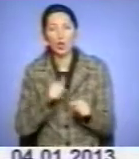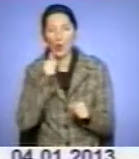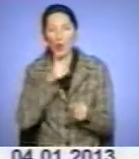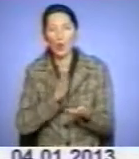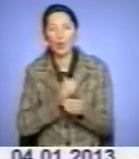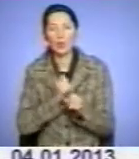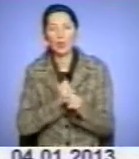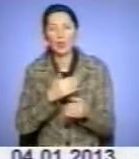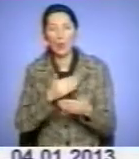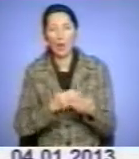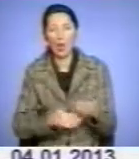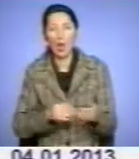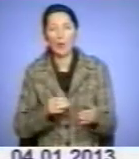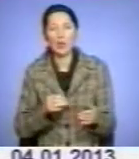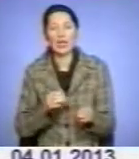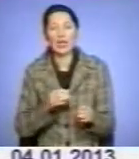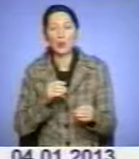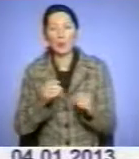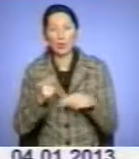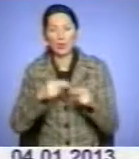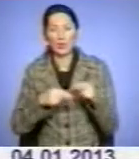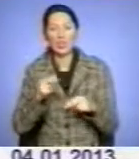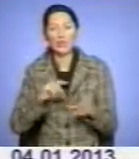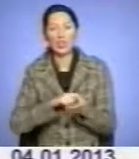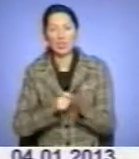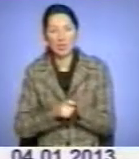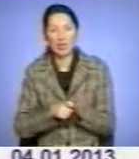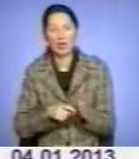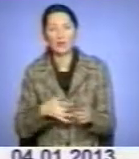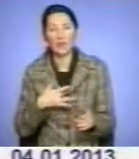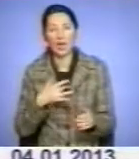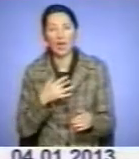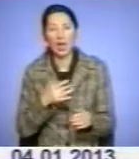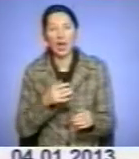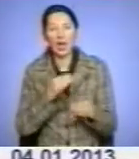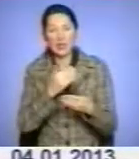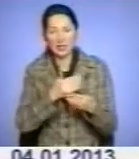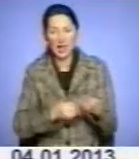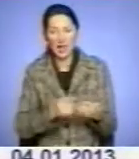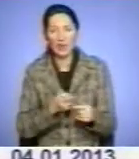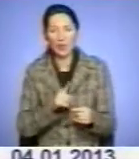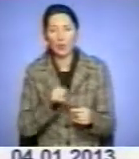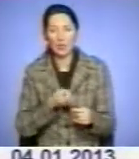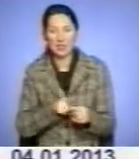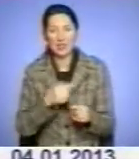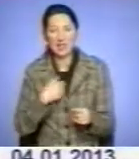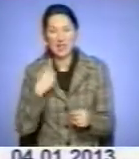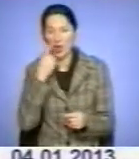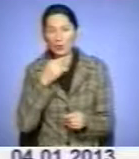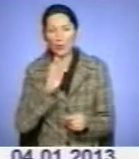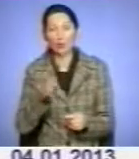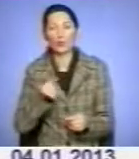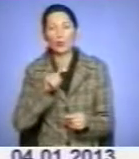програма індустріального будівництва житла. А також жорстко за графіком За це я особисто буду сурово